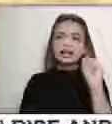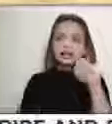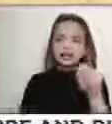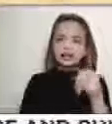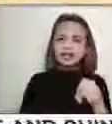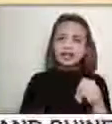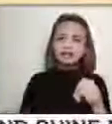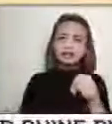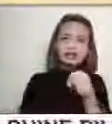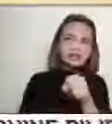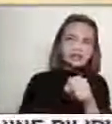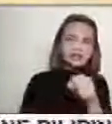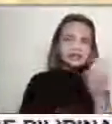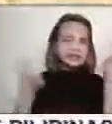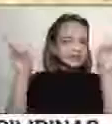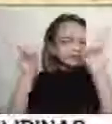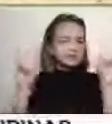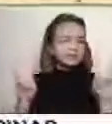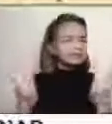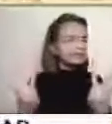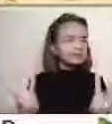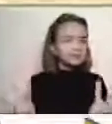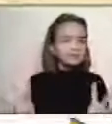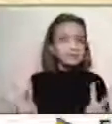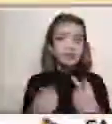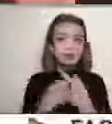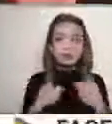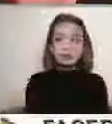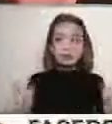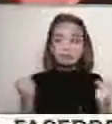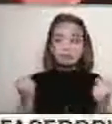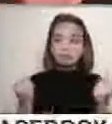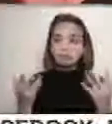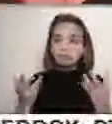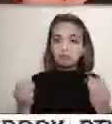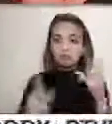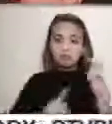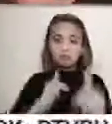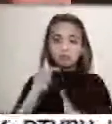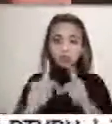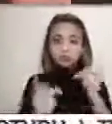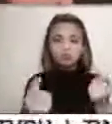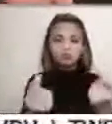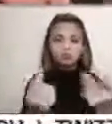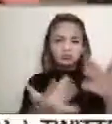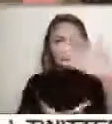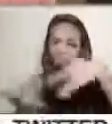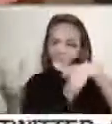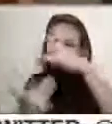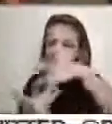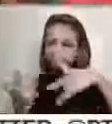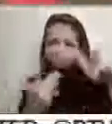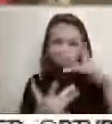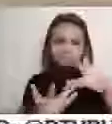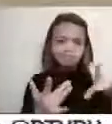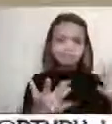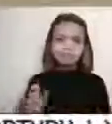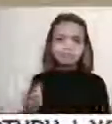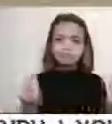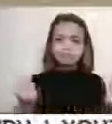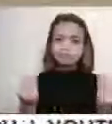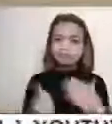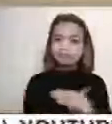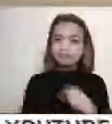pinapairag pa rin ang ilang mga alituntunin gaya ng pagsuot ng face mask. Bawal pa rin ang pagpasok ng mga alagang hayop at bisikleta. Mahigpit